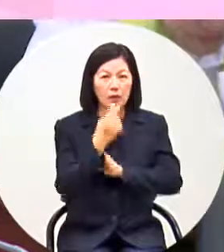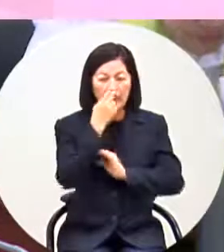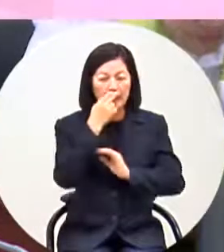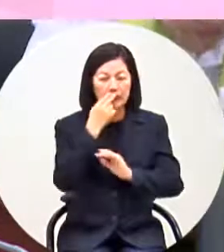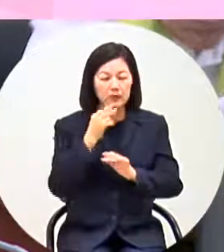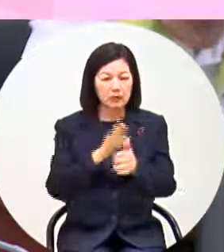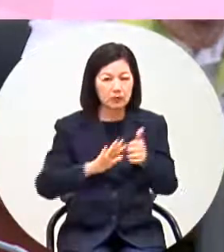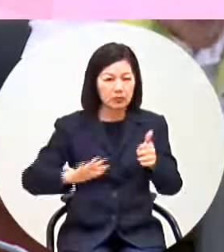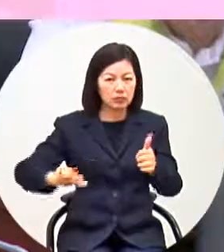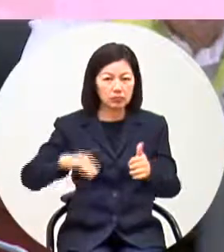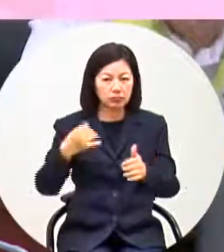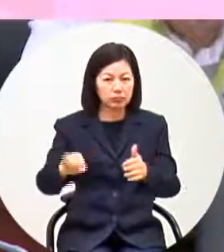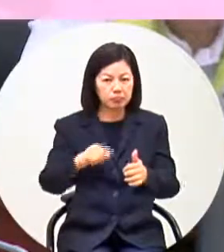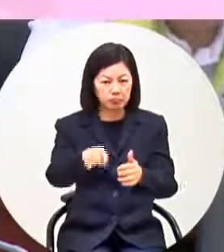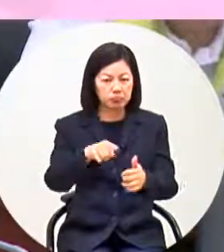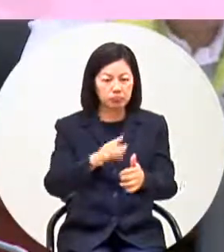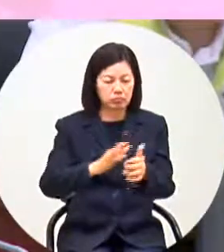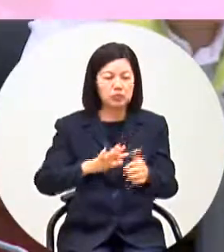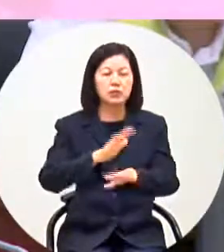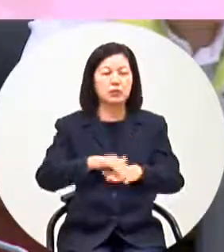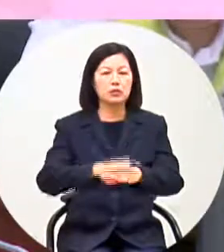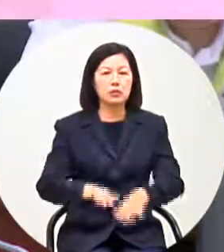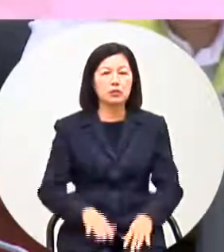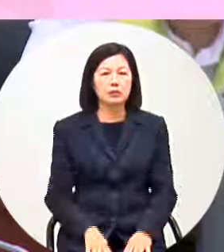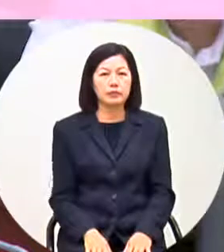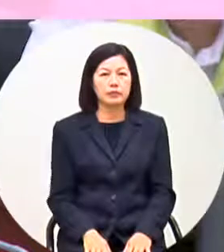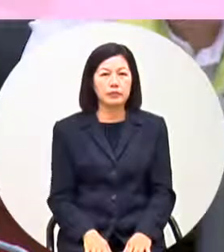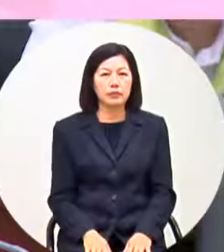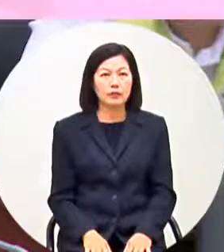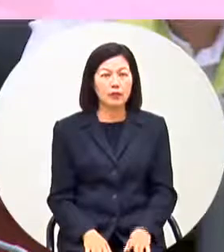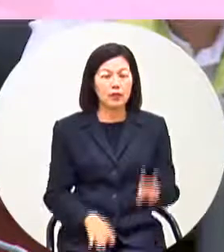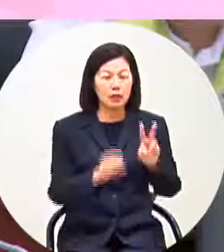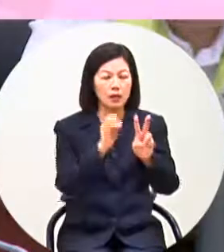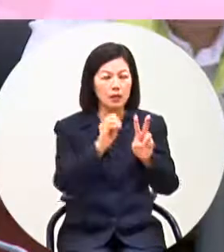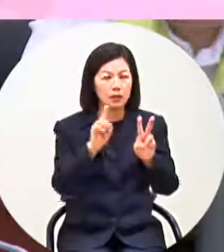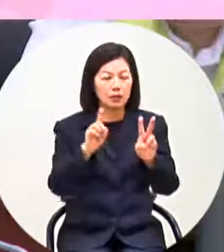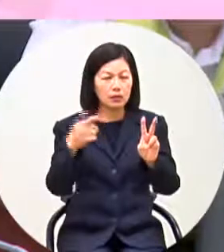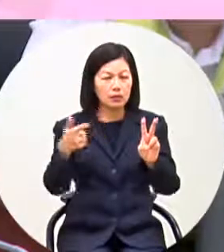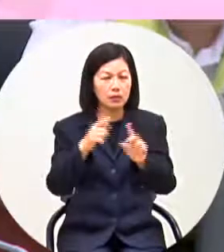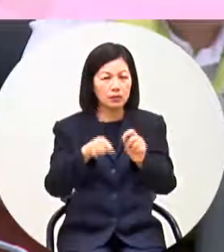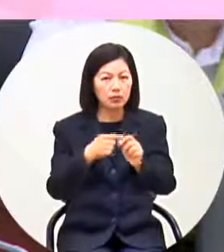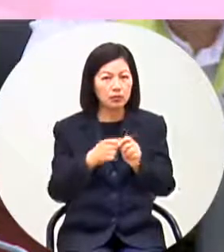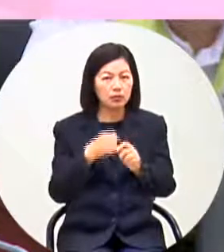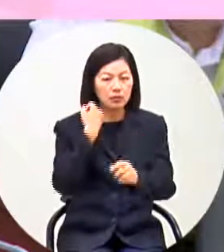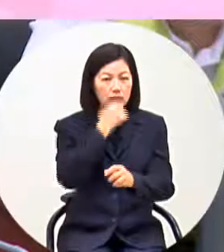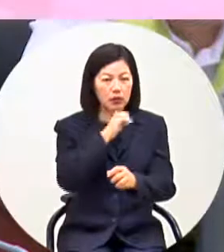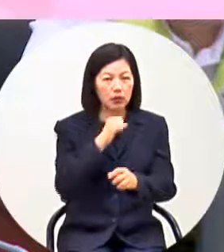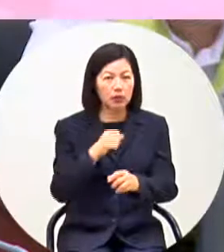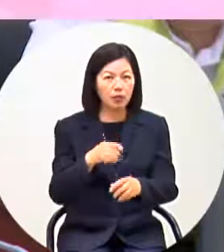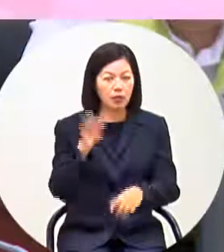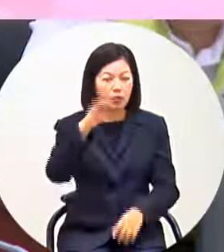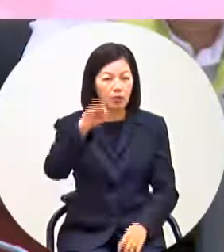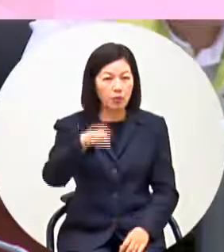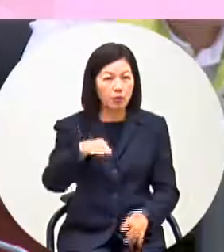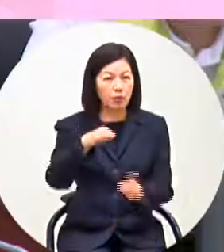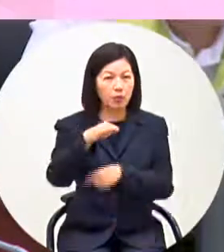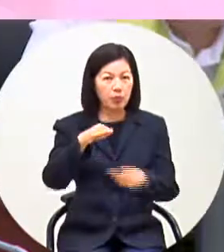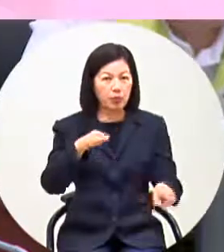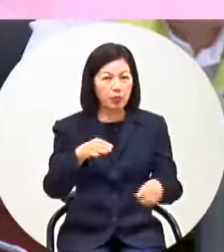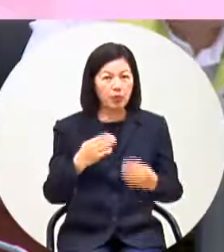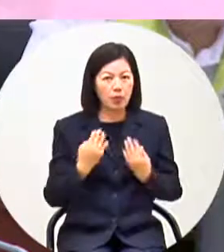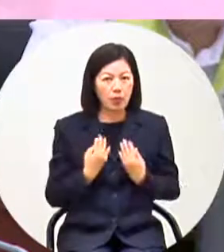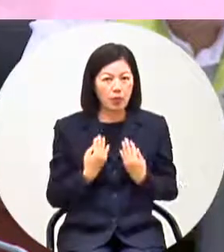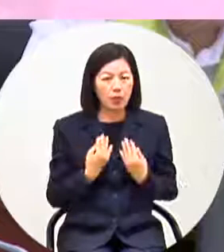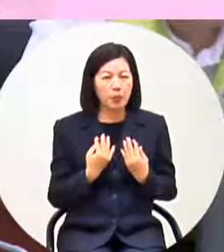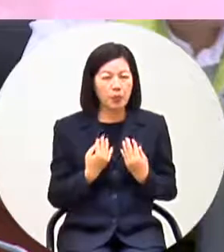导致我们2016年哦，台湾有9000人死于肺癌，那40000人罹患肺